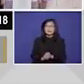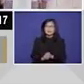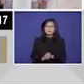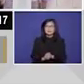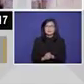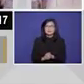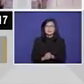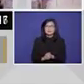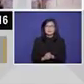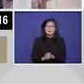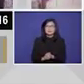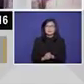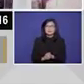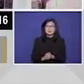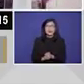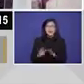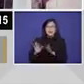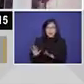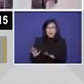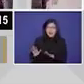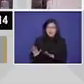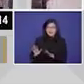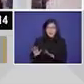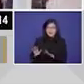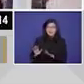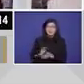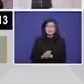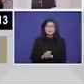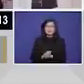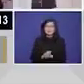Waktunya di-freeze, ditahan dulu. Ditahan dulu. Pak jadi, Jokowi silahkan lanjut.